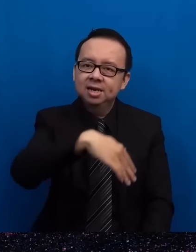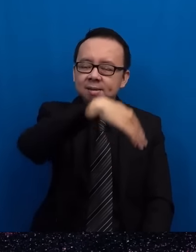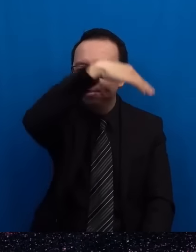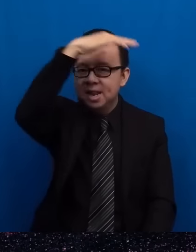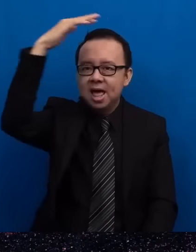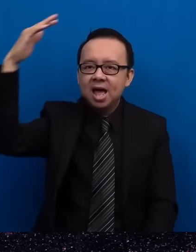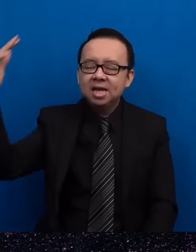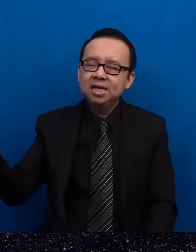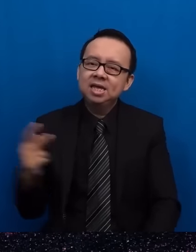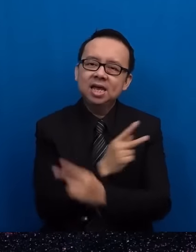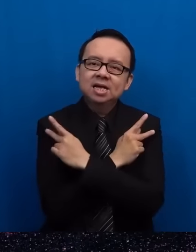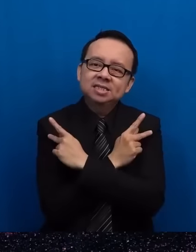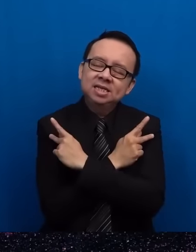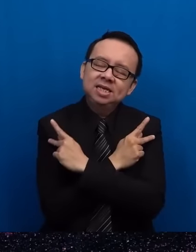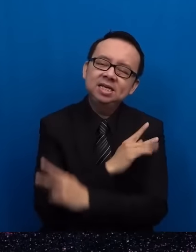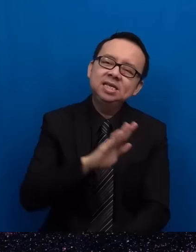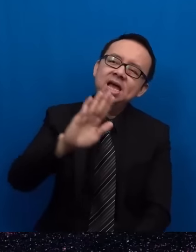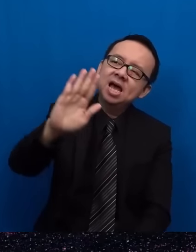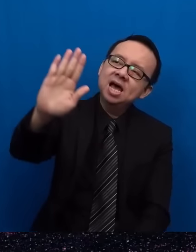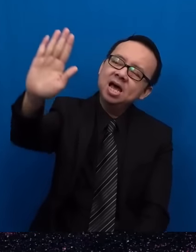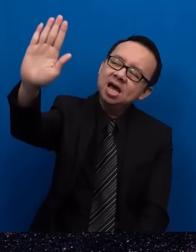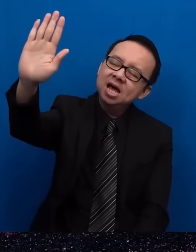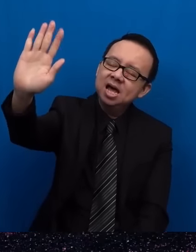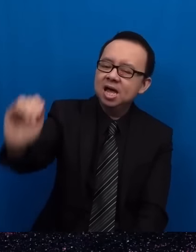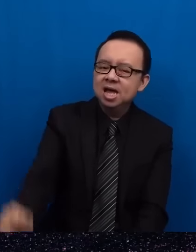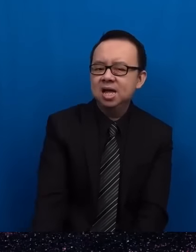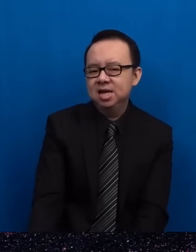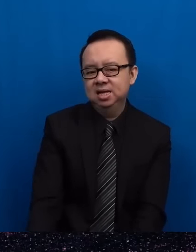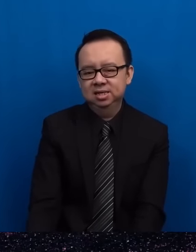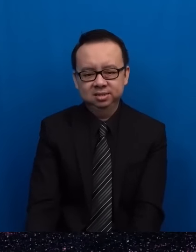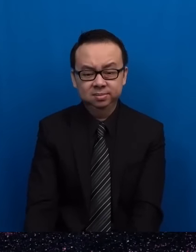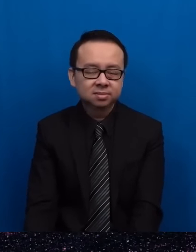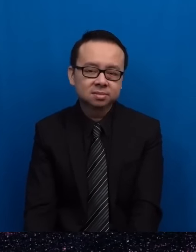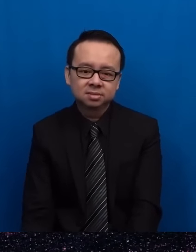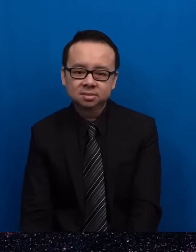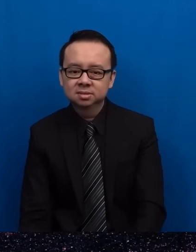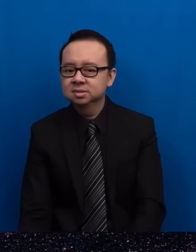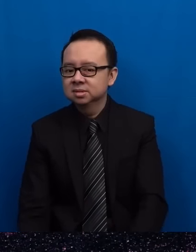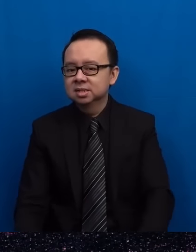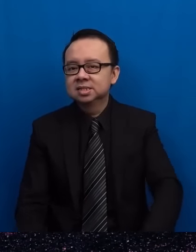kulihat pelangi kasih-Nya. Saatnya kan tiba nanti,